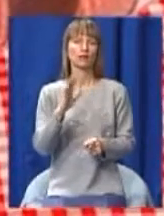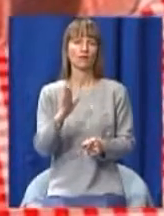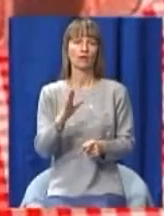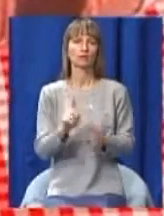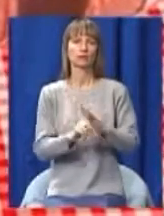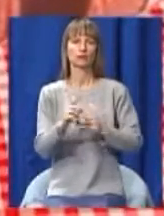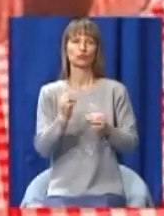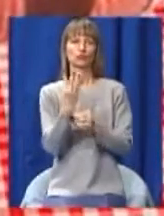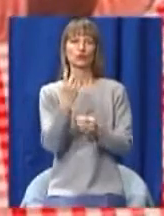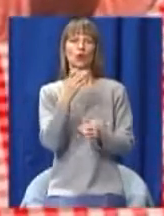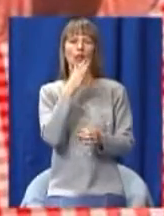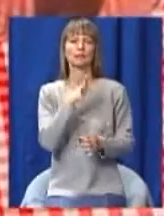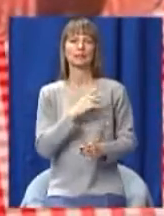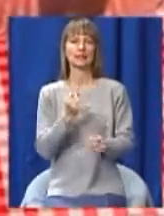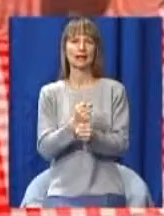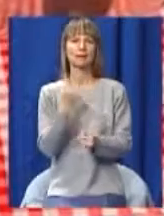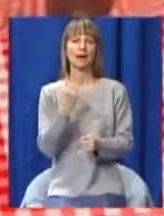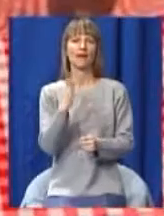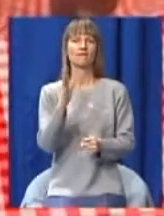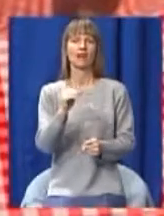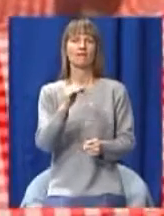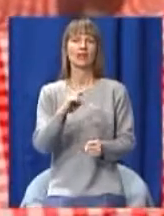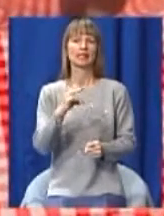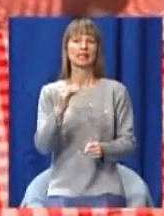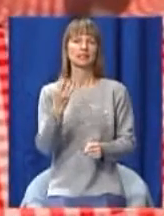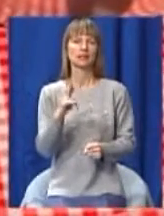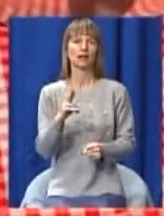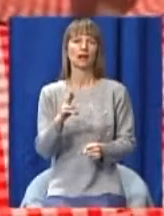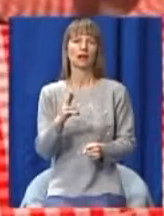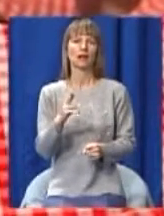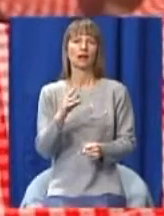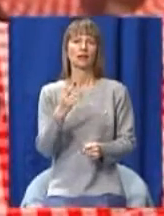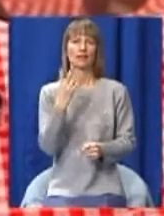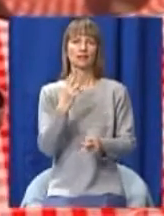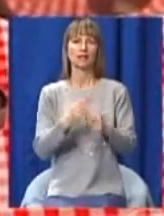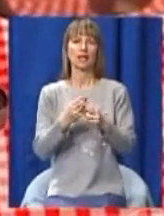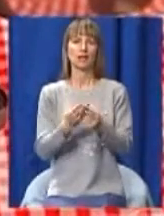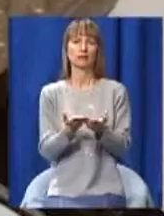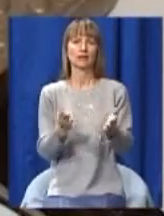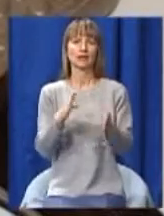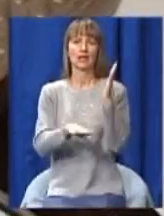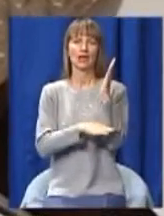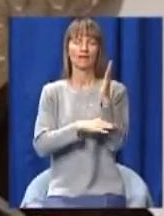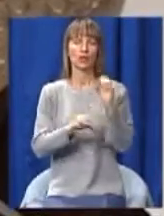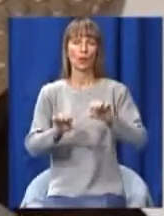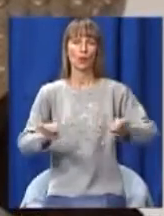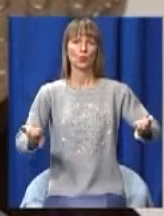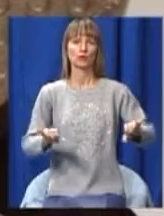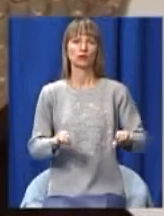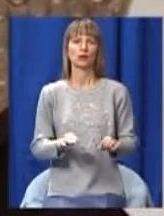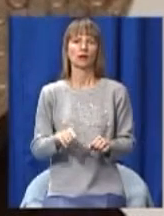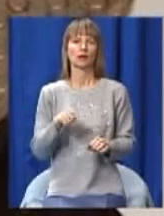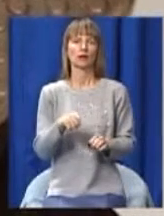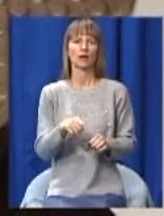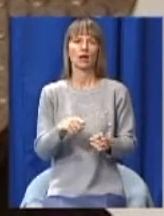14 століття була створена перша вафельниця. Прилад мав дві залізні пластини з дерев'яними ручками. Візерунки на млинцях